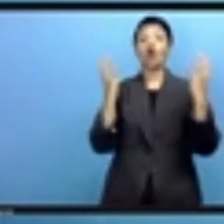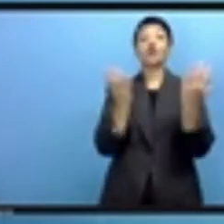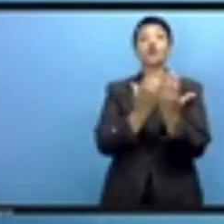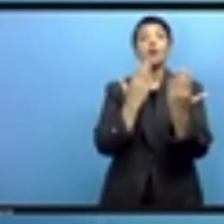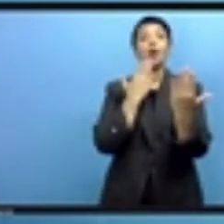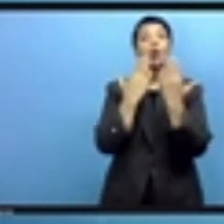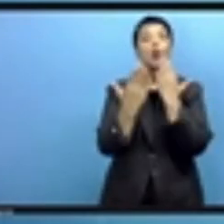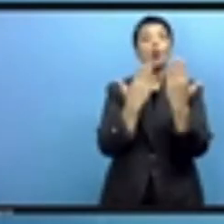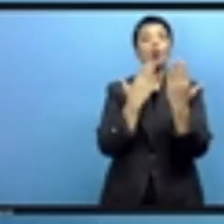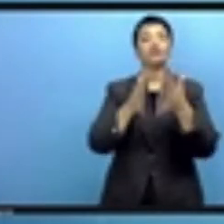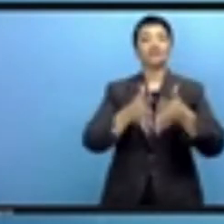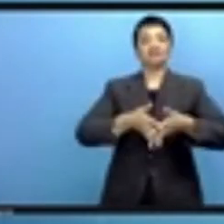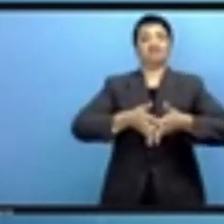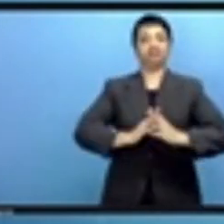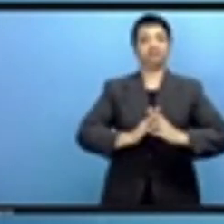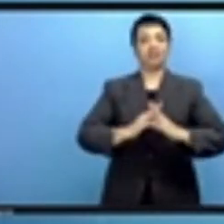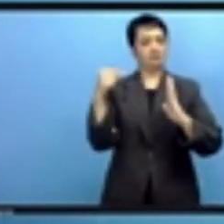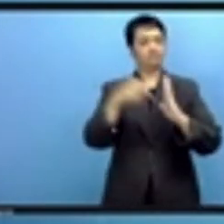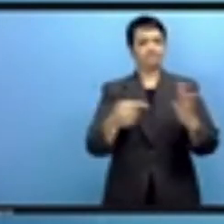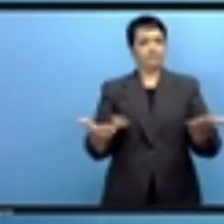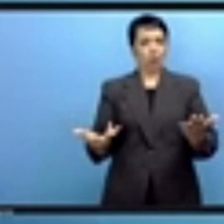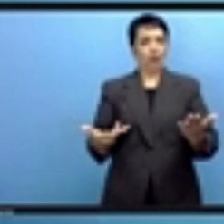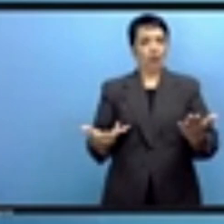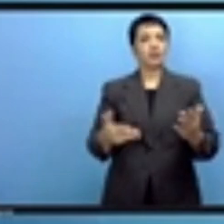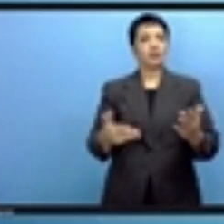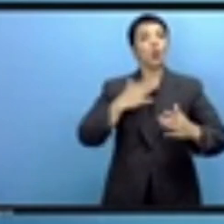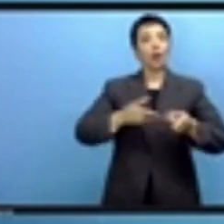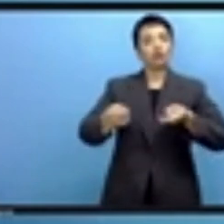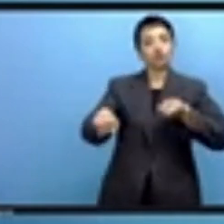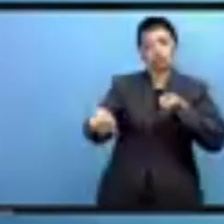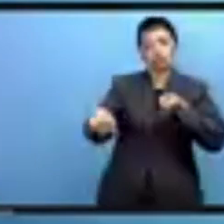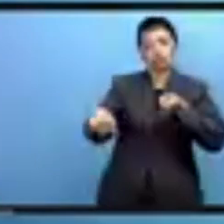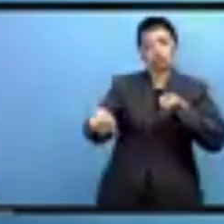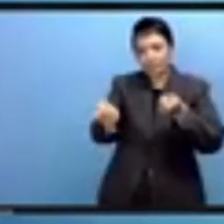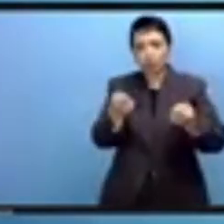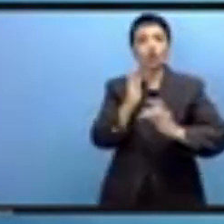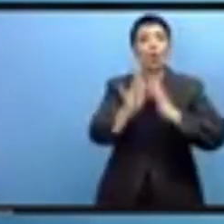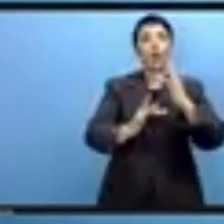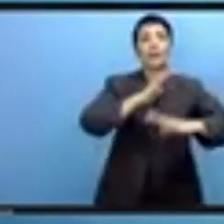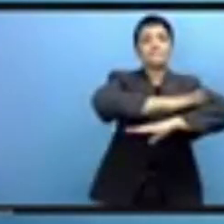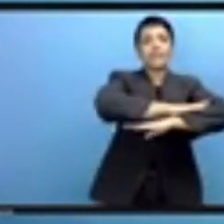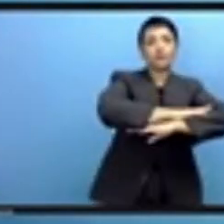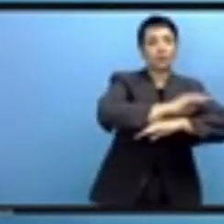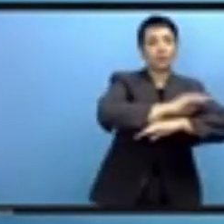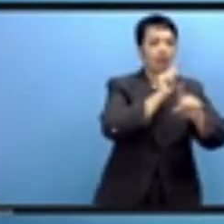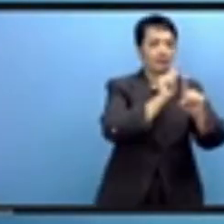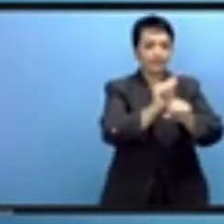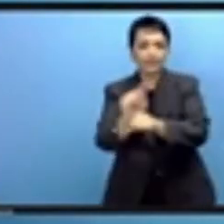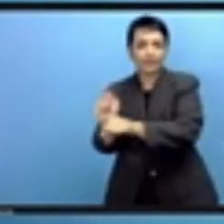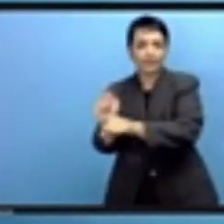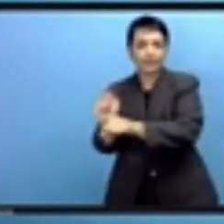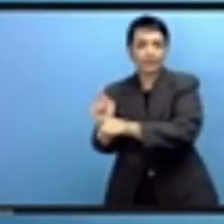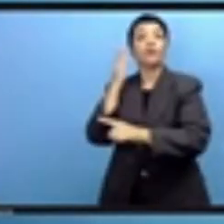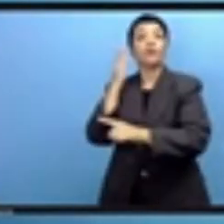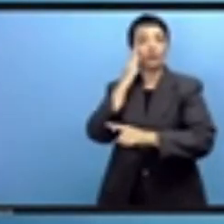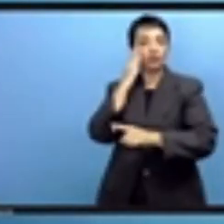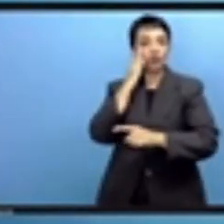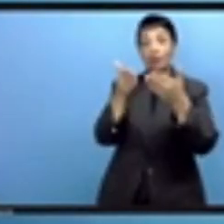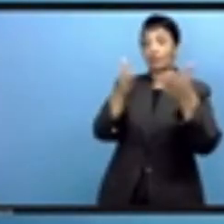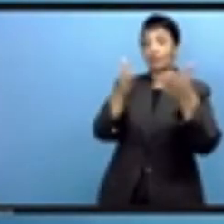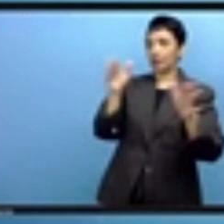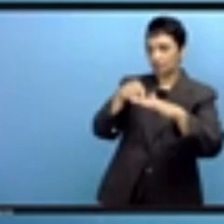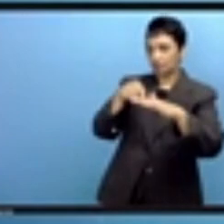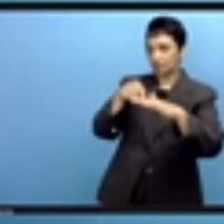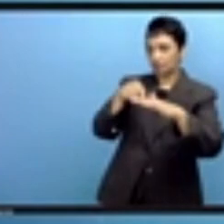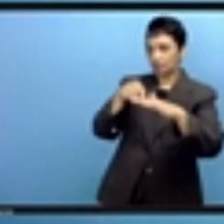们是正在筹建一个全球关于数字平台的这